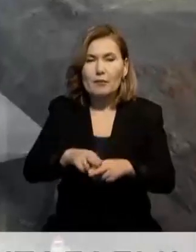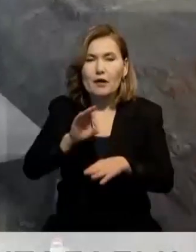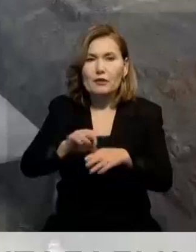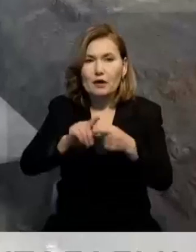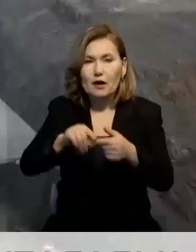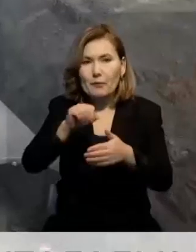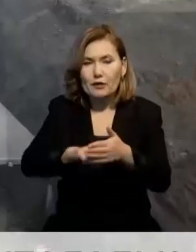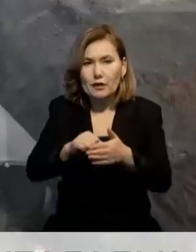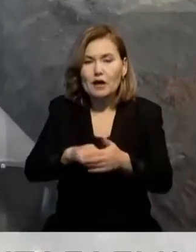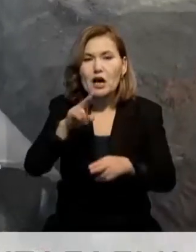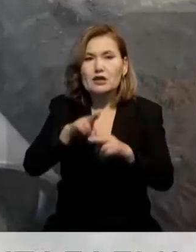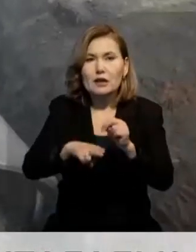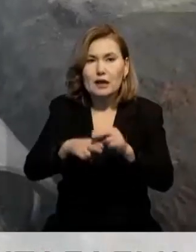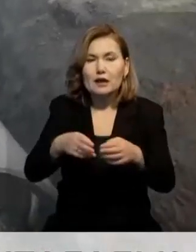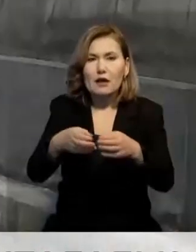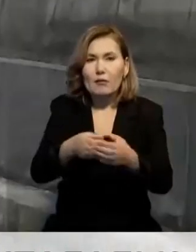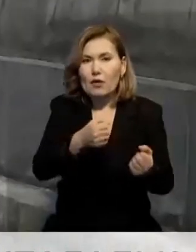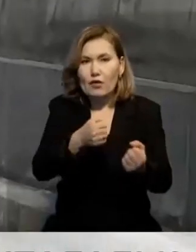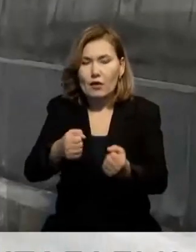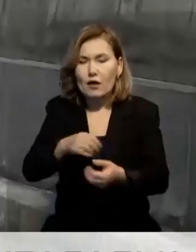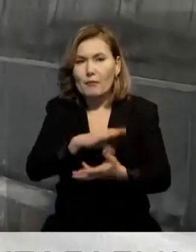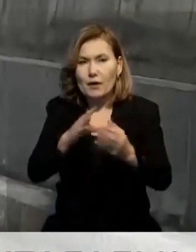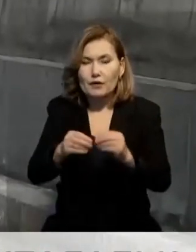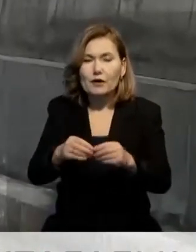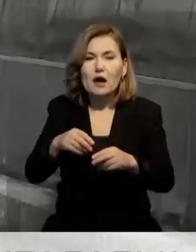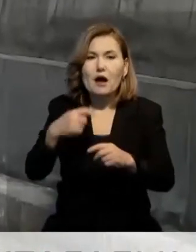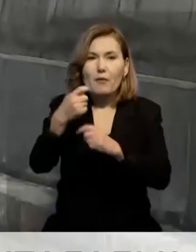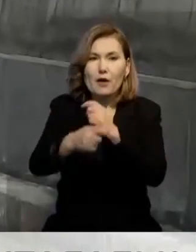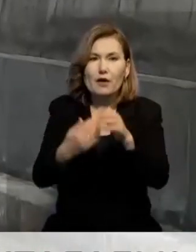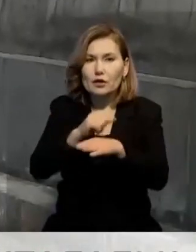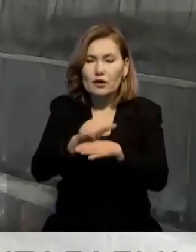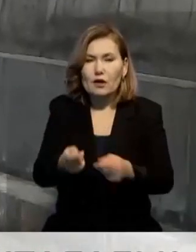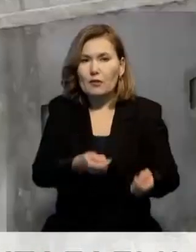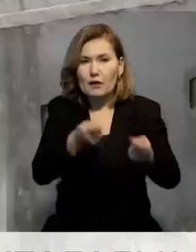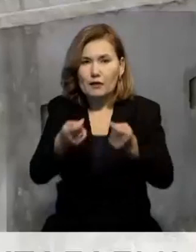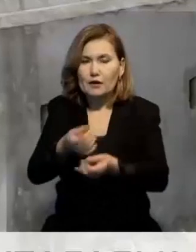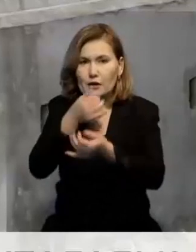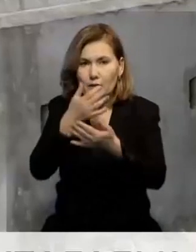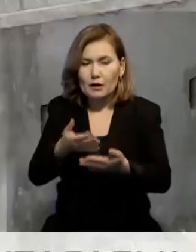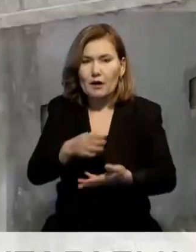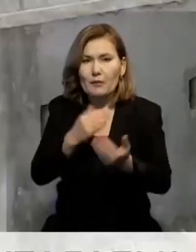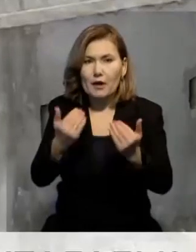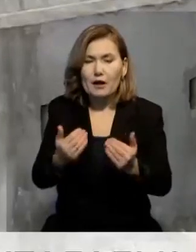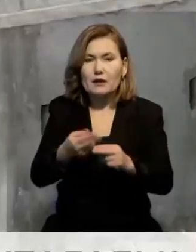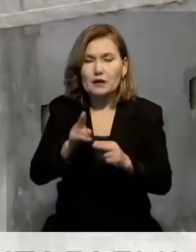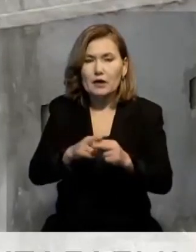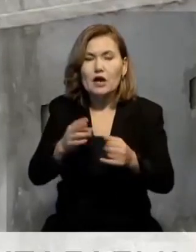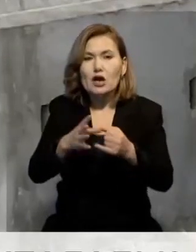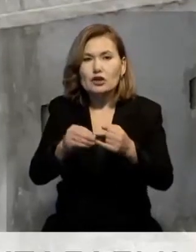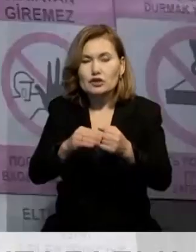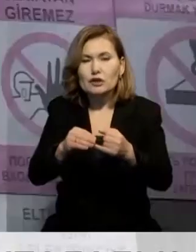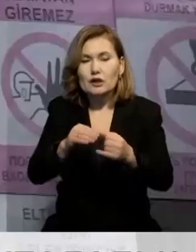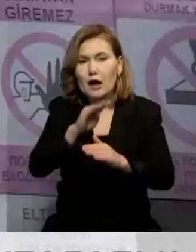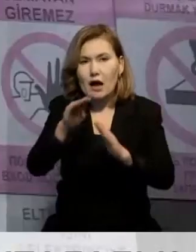қалған. Әзербайжандық компанияда соған байланысты қажетті құрал жабдықтарын дер кезінде жеткізе алмапты. Қазір жерасты өткелінің бір